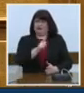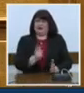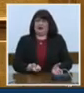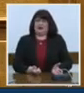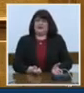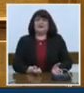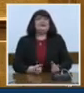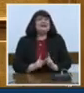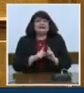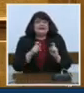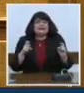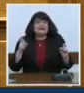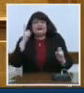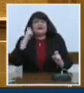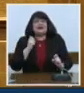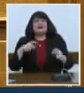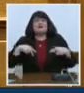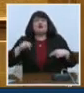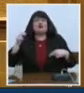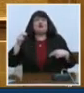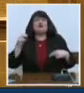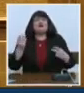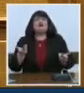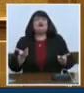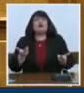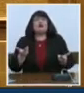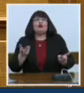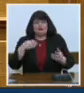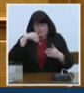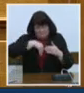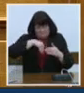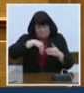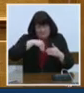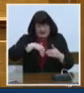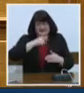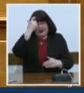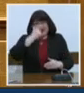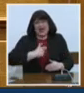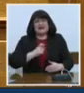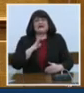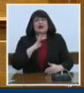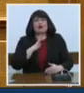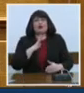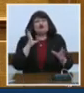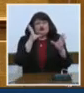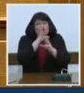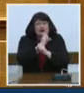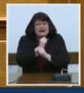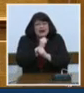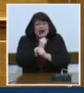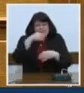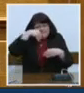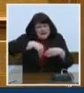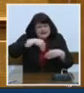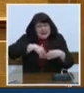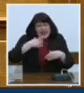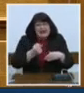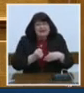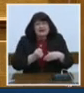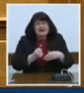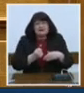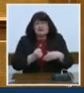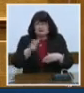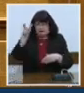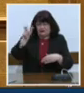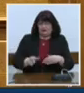τι για τις σκοτεινές πλευρές ενός ανθρώπου. Αυτές που γνωρίζατε εσείς